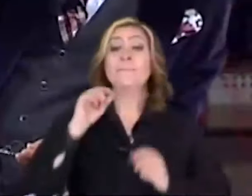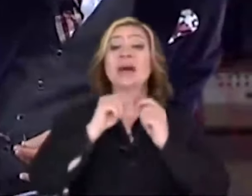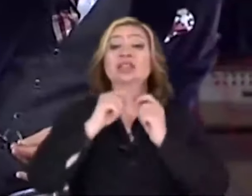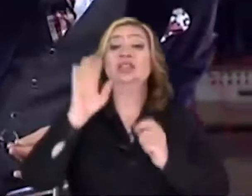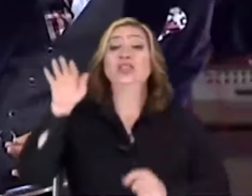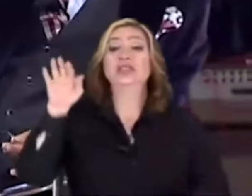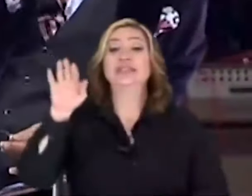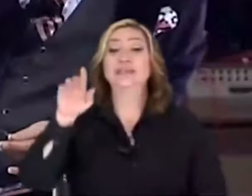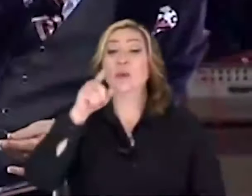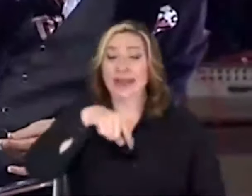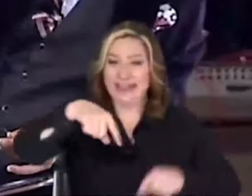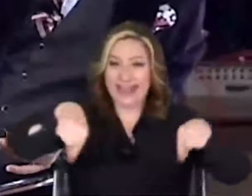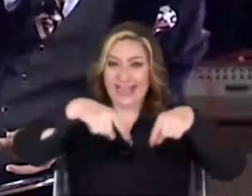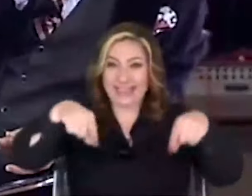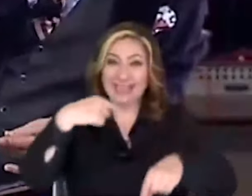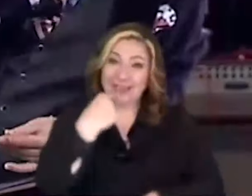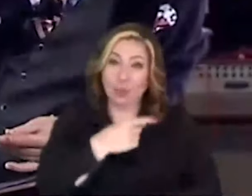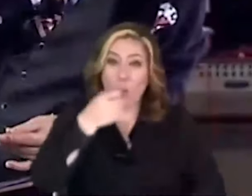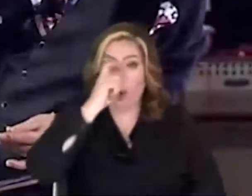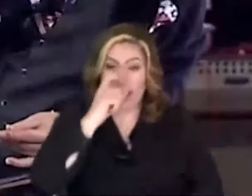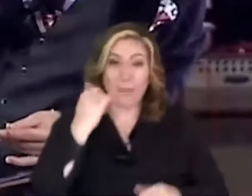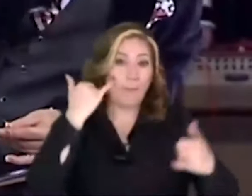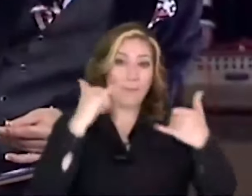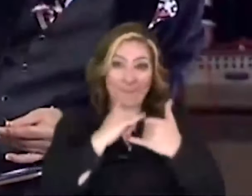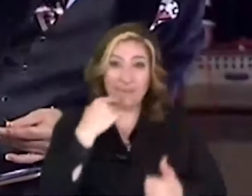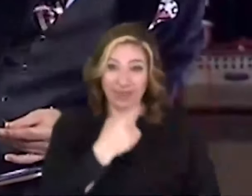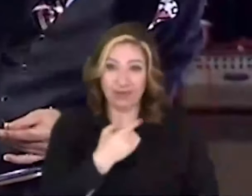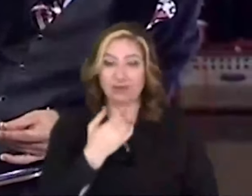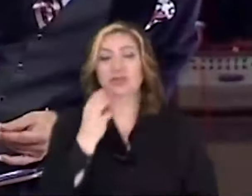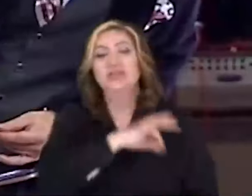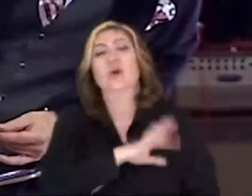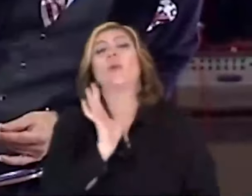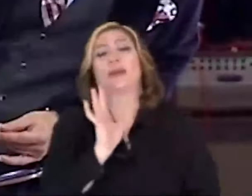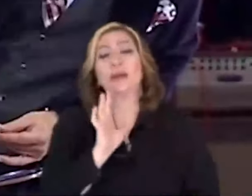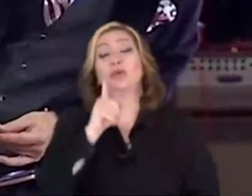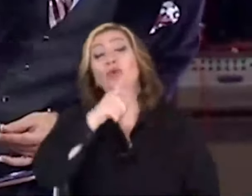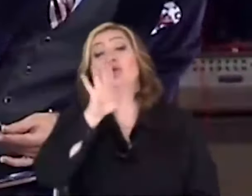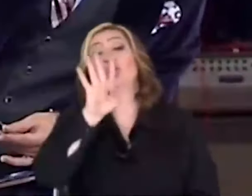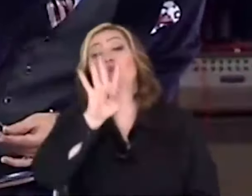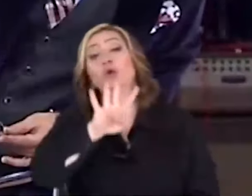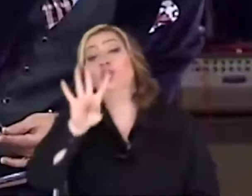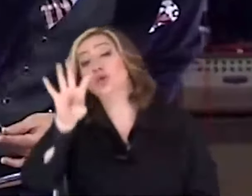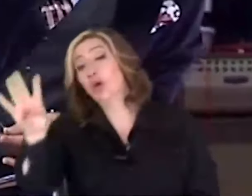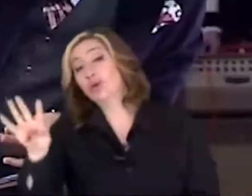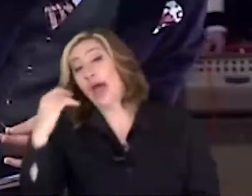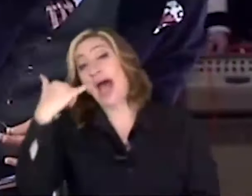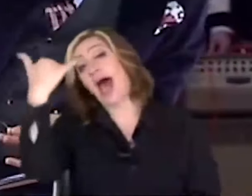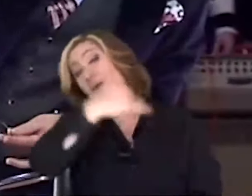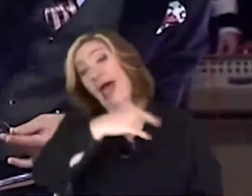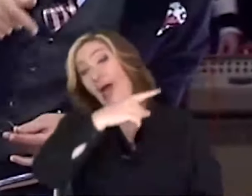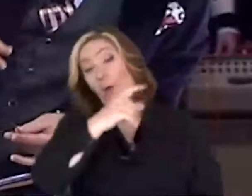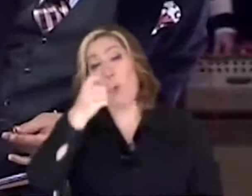Barış, Barış, o telesekretere dedi mi Okan Bayülgen görüşecek dedi. Herhalde işe yaramadı o. Peki o verdiği numarayı arayın